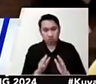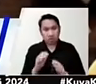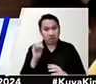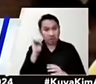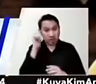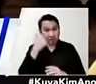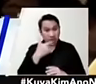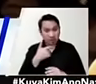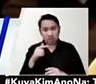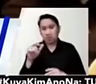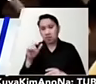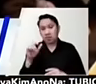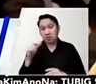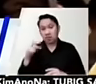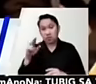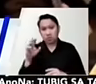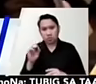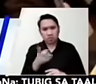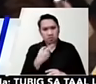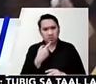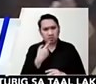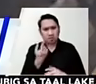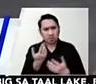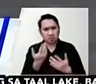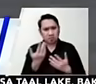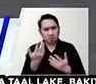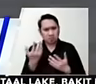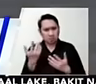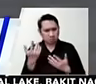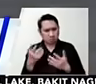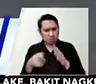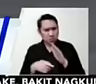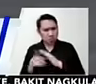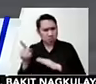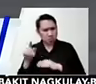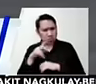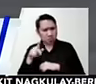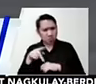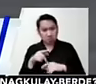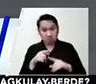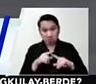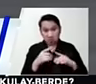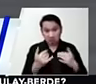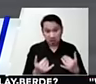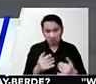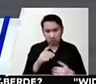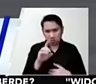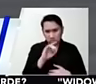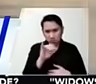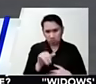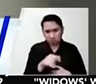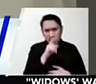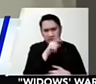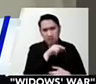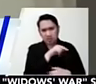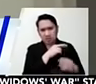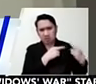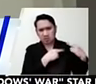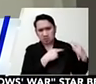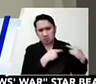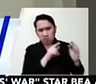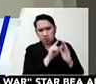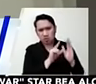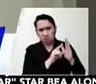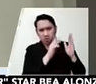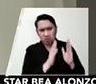balitang nakapusit na palabas ang bansa ang pinatalsik na alkalde. Kaya ang Department of Justice nais panagutin ng mga abogado ni Guo kaugnay nito. Pinalaganap